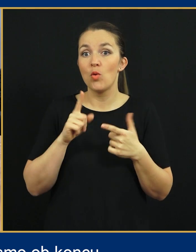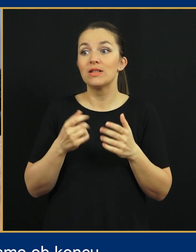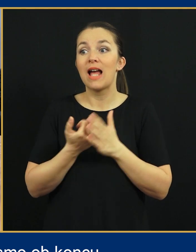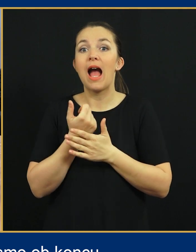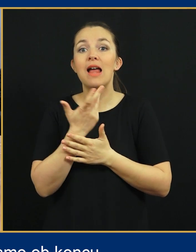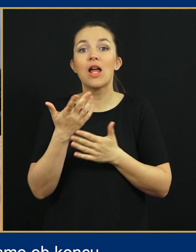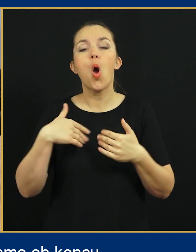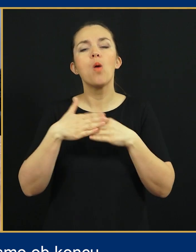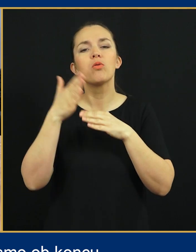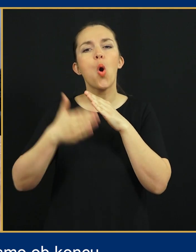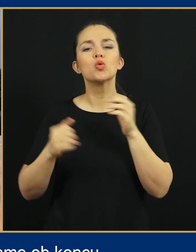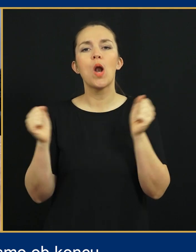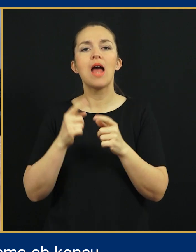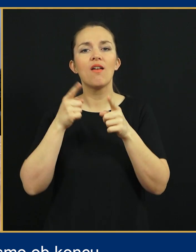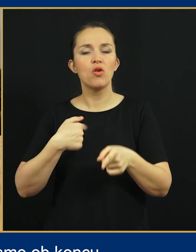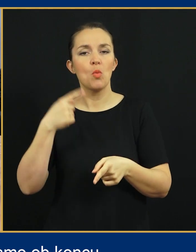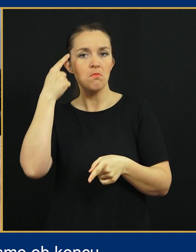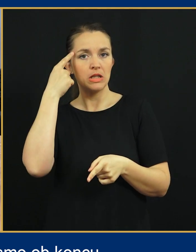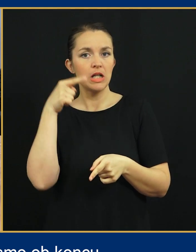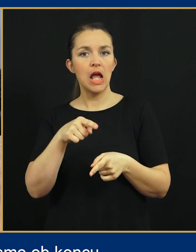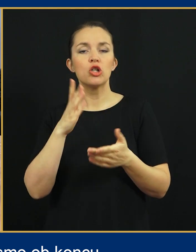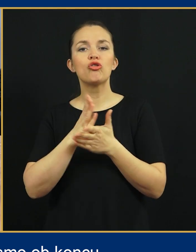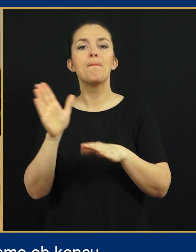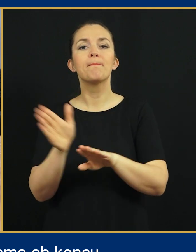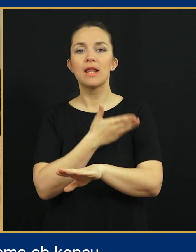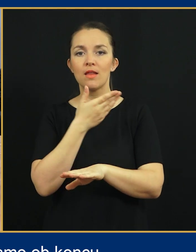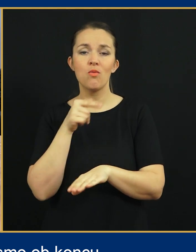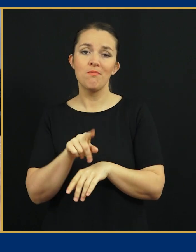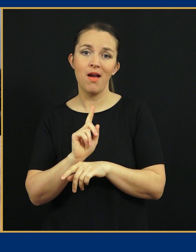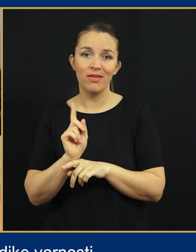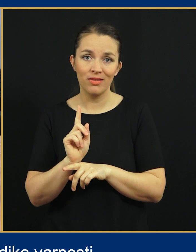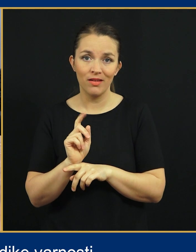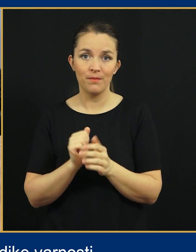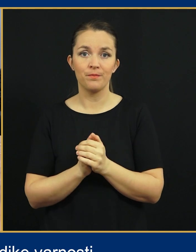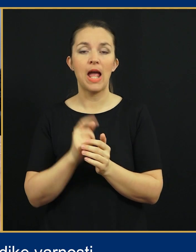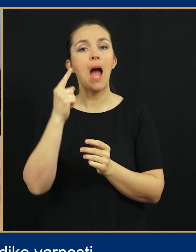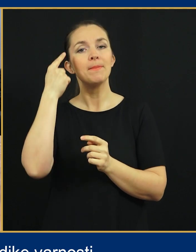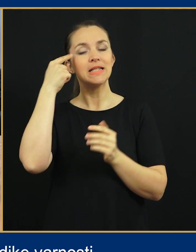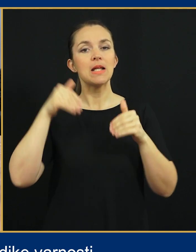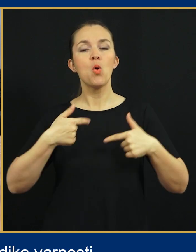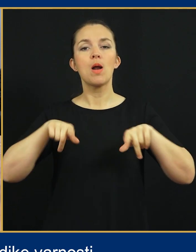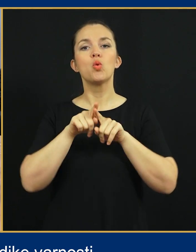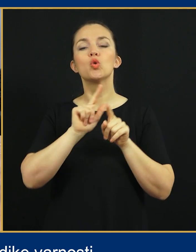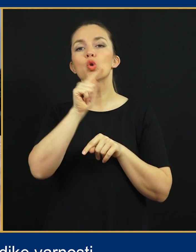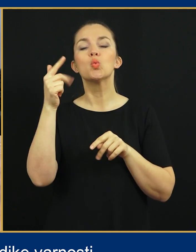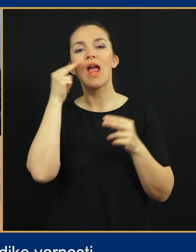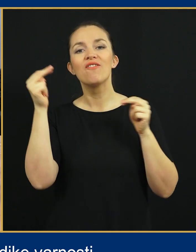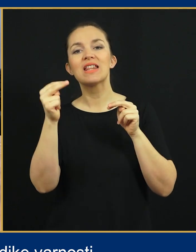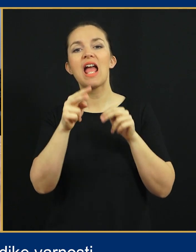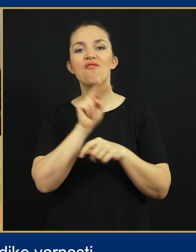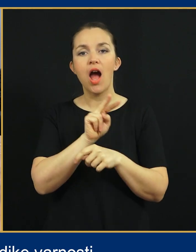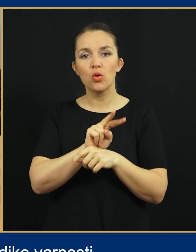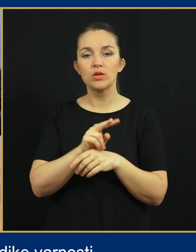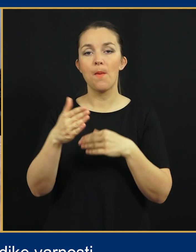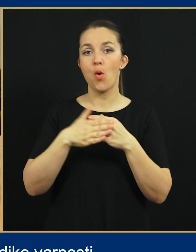ob koncu hladne vojne mislili, da je minil, pa ni. A misliti moramo tudi na druge vidike varnosti, ki